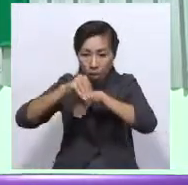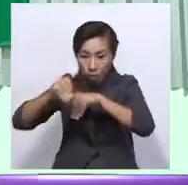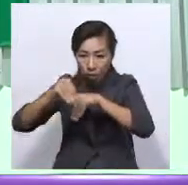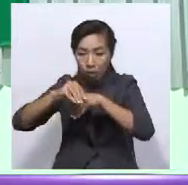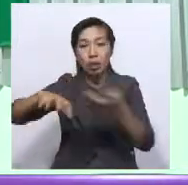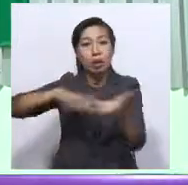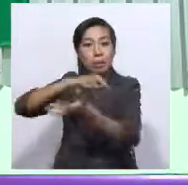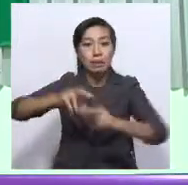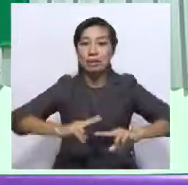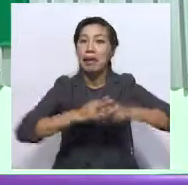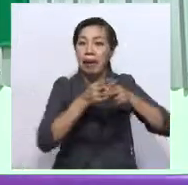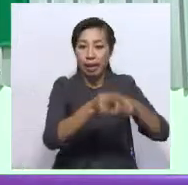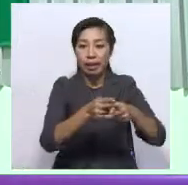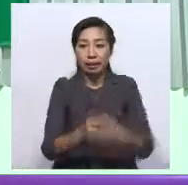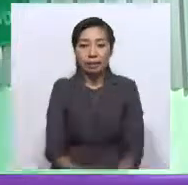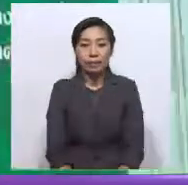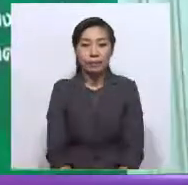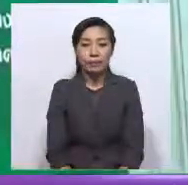ของเกษตรกรชาวนาค่ะ